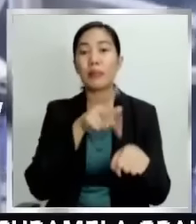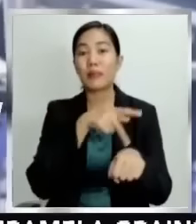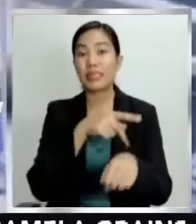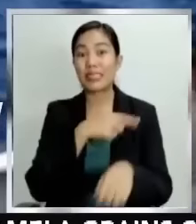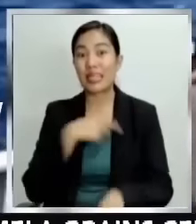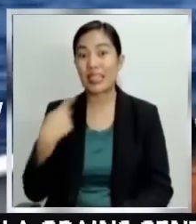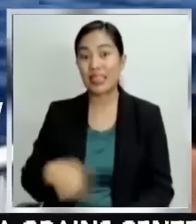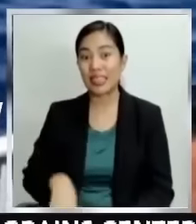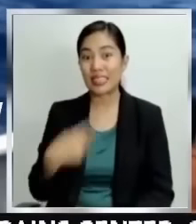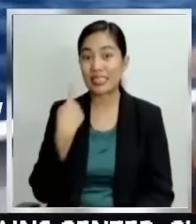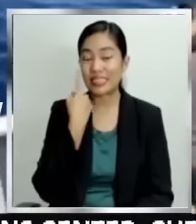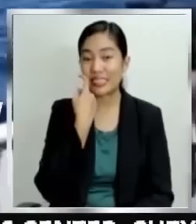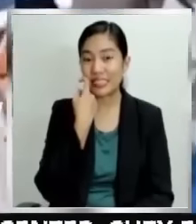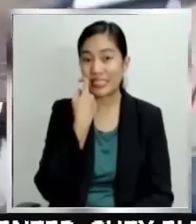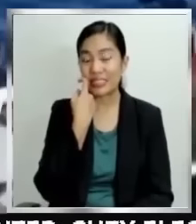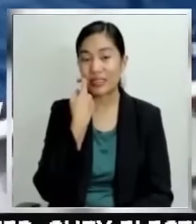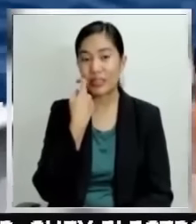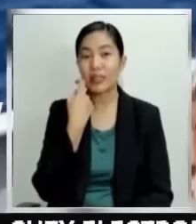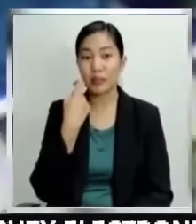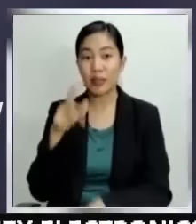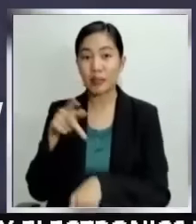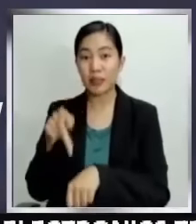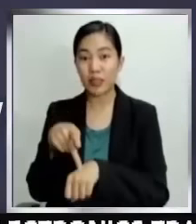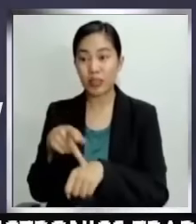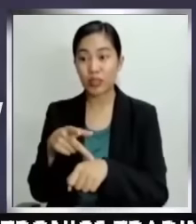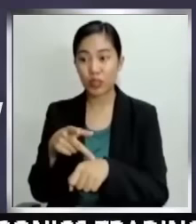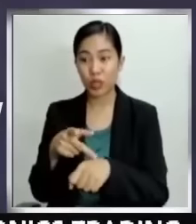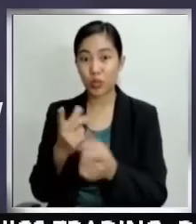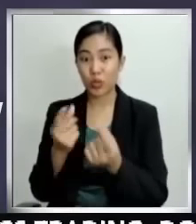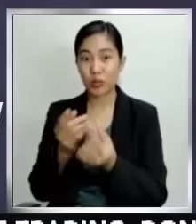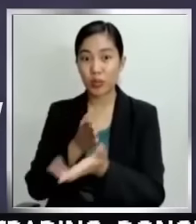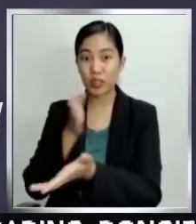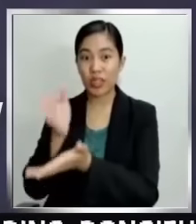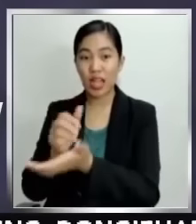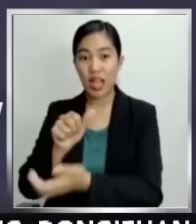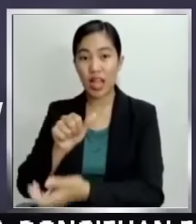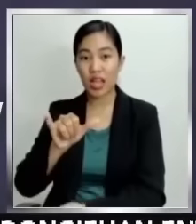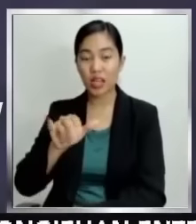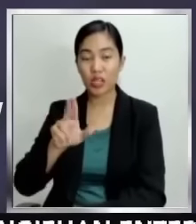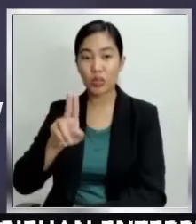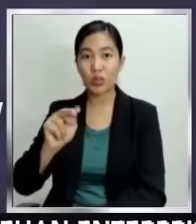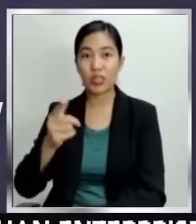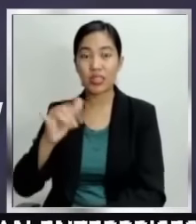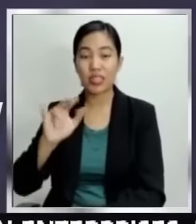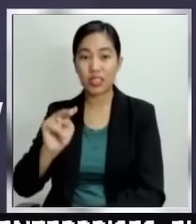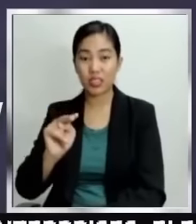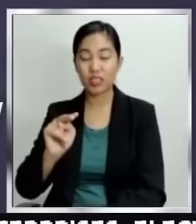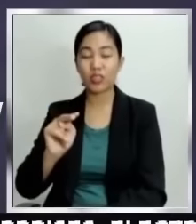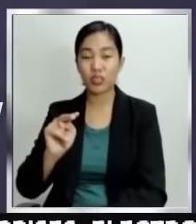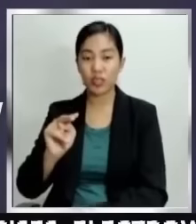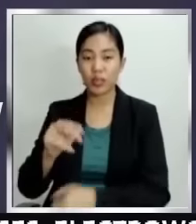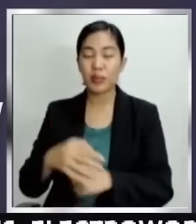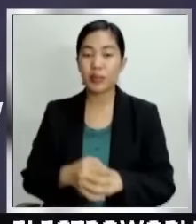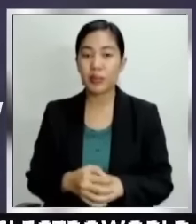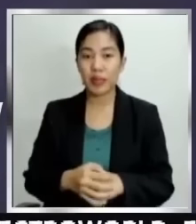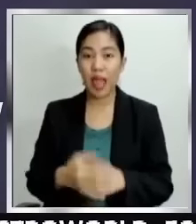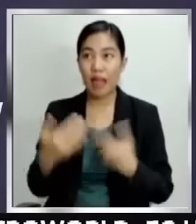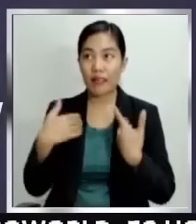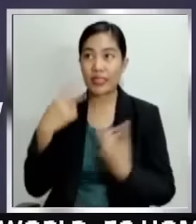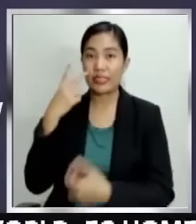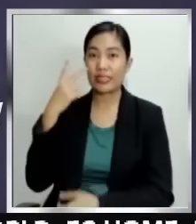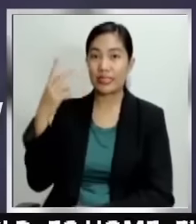mission ang Pilipinas patungong Ayungin Shoal. We coordinate every day on operations and anywhere possible that I can